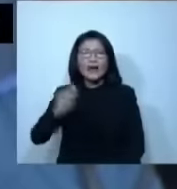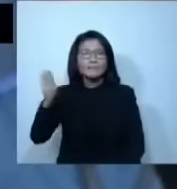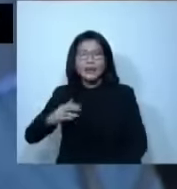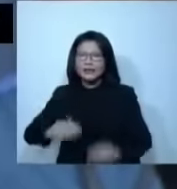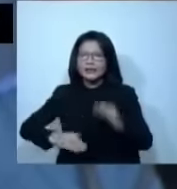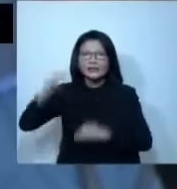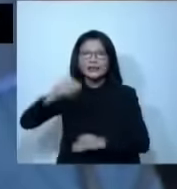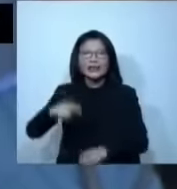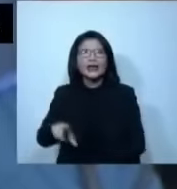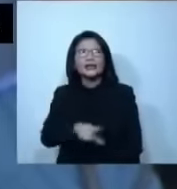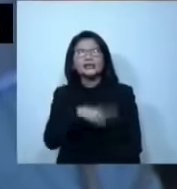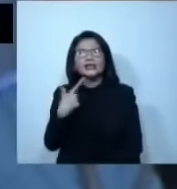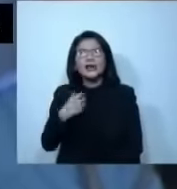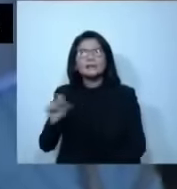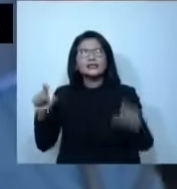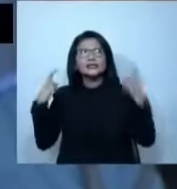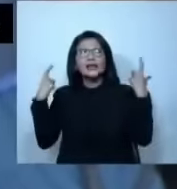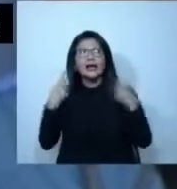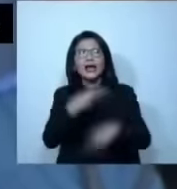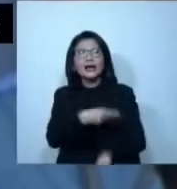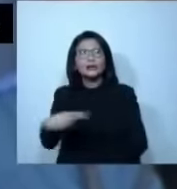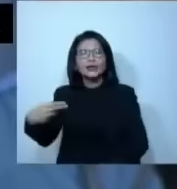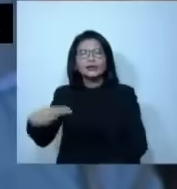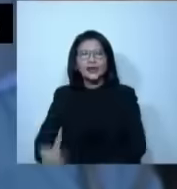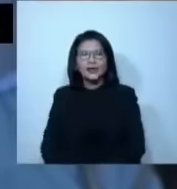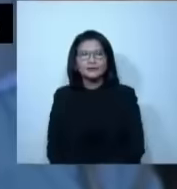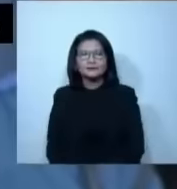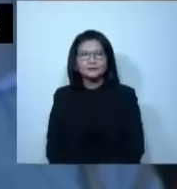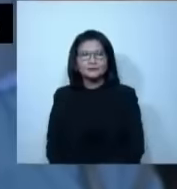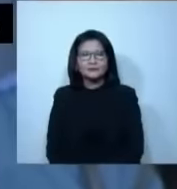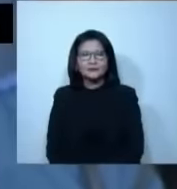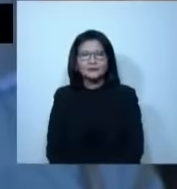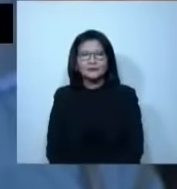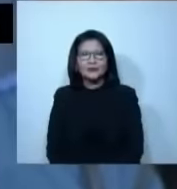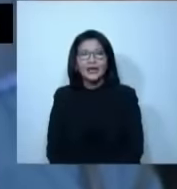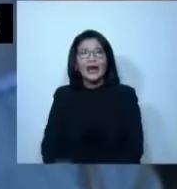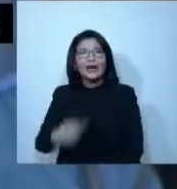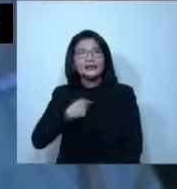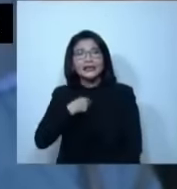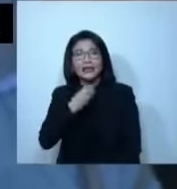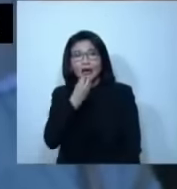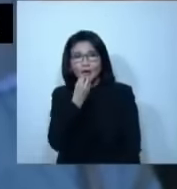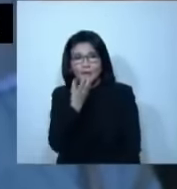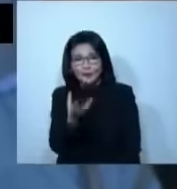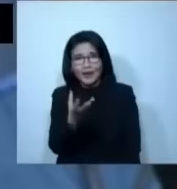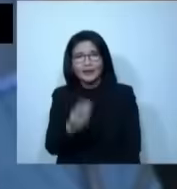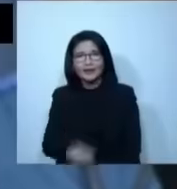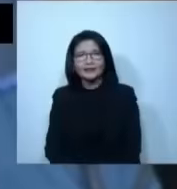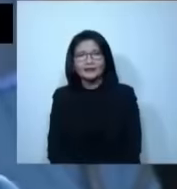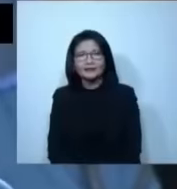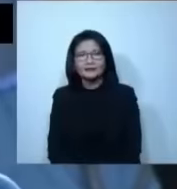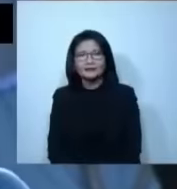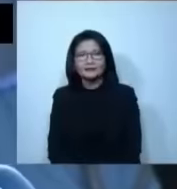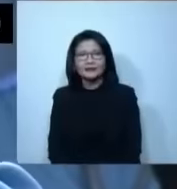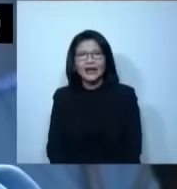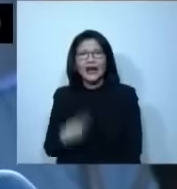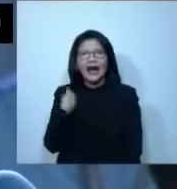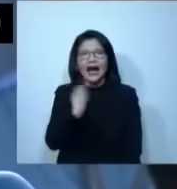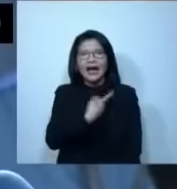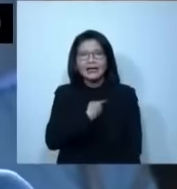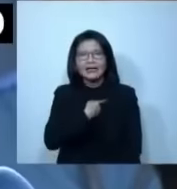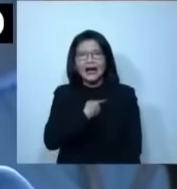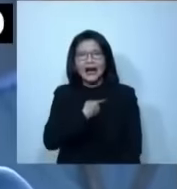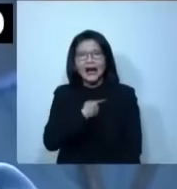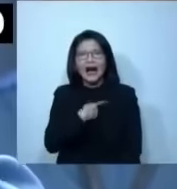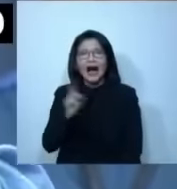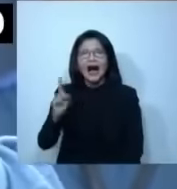tinggi selama sejarah Republik Indonesia. Jadi yang saya katakan, saya akan lanjutkan, kita harus